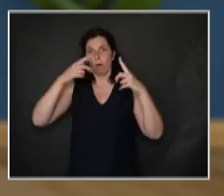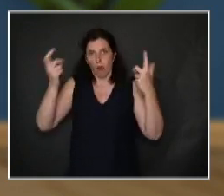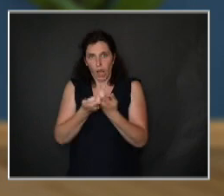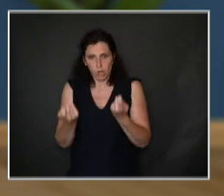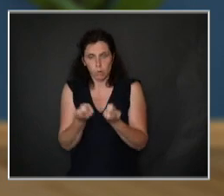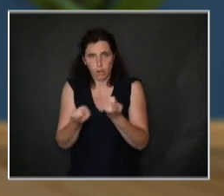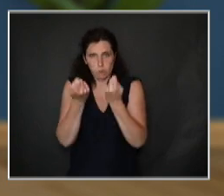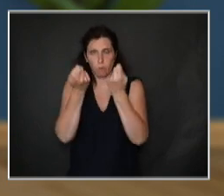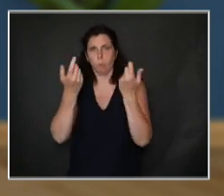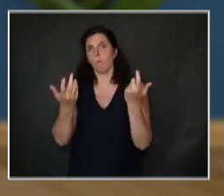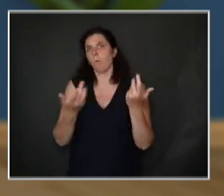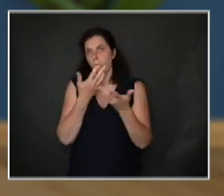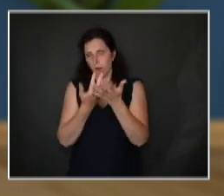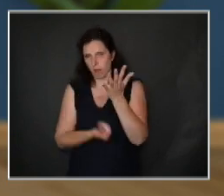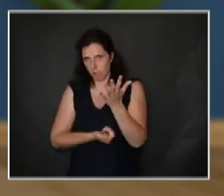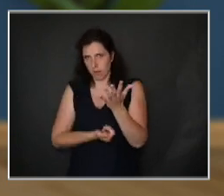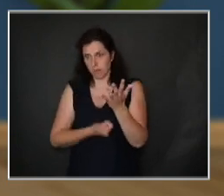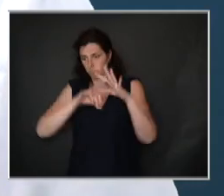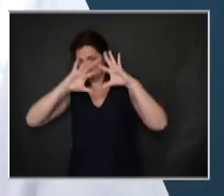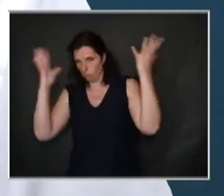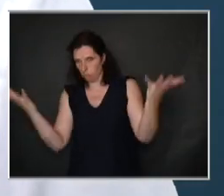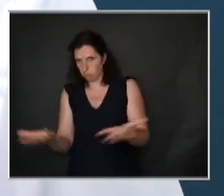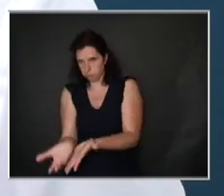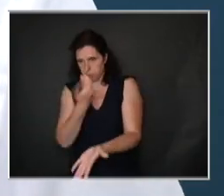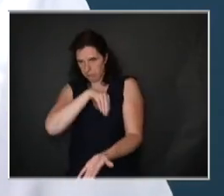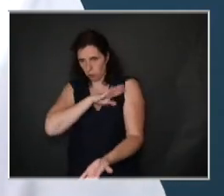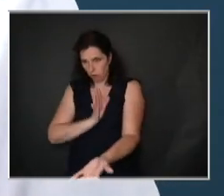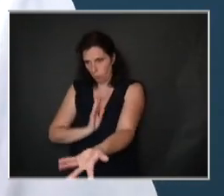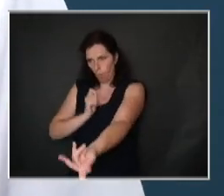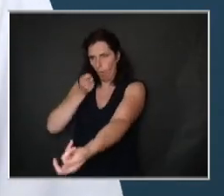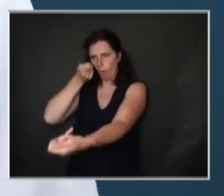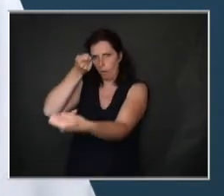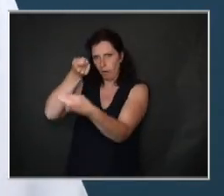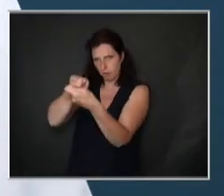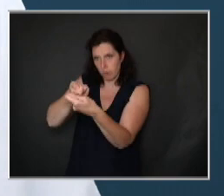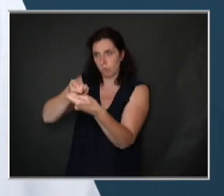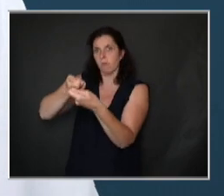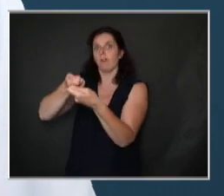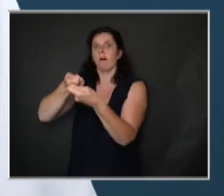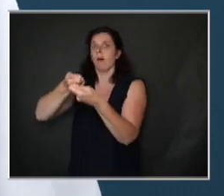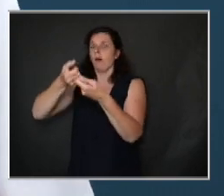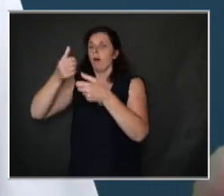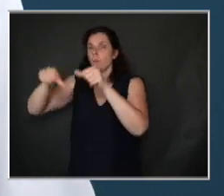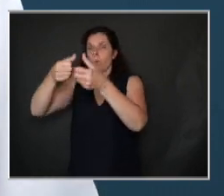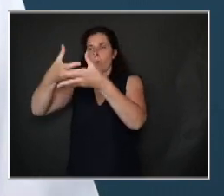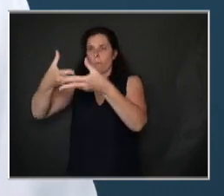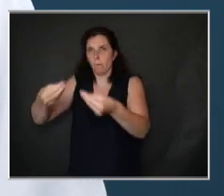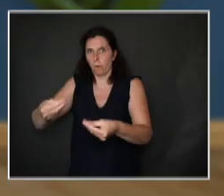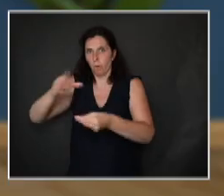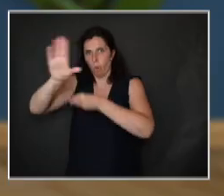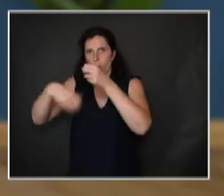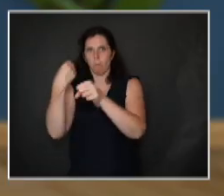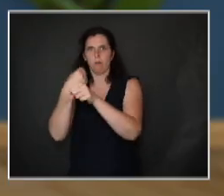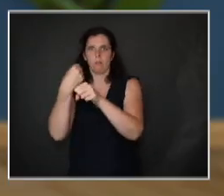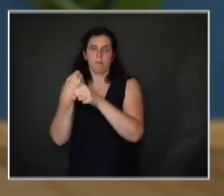rééducationnel, etc., pour faire en sorte qu'il soit réadapté, qu'il soit soulagé et qu'il puisse reprendre ses activités, notamment